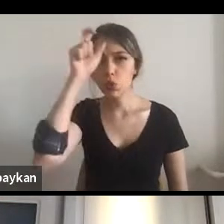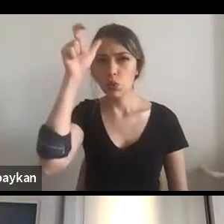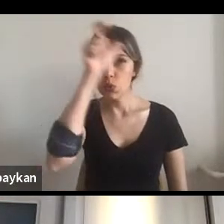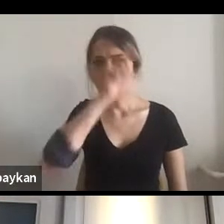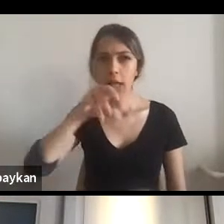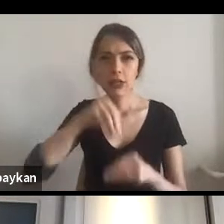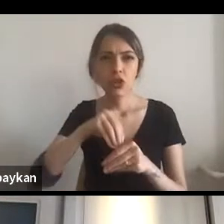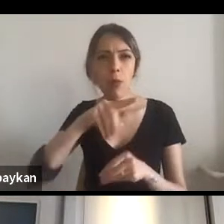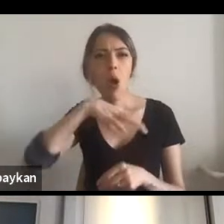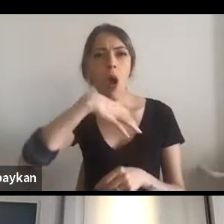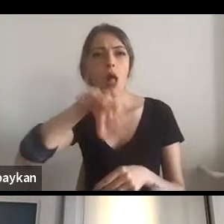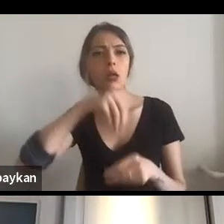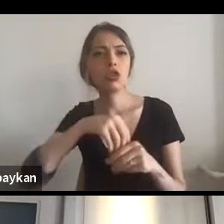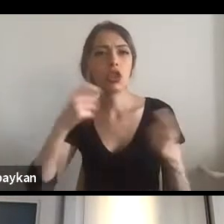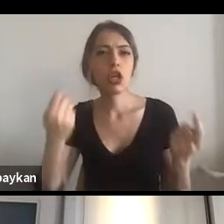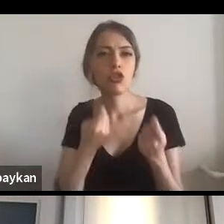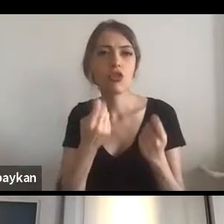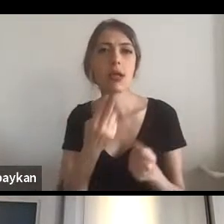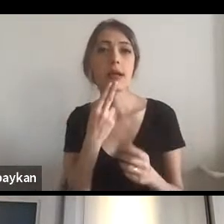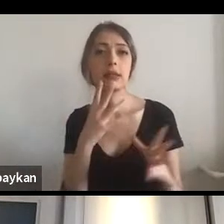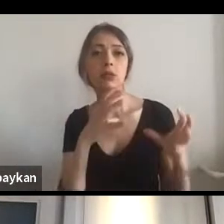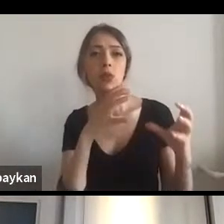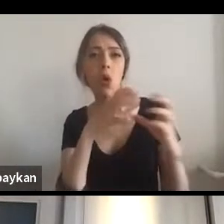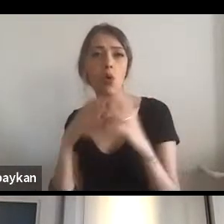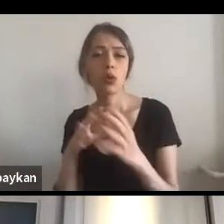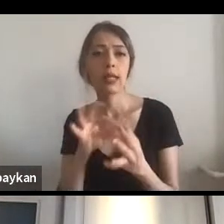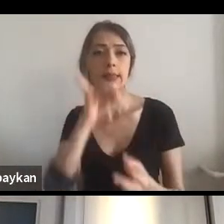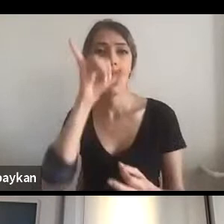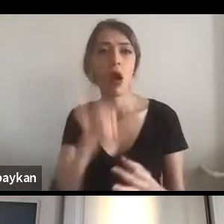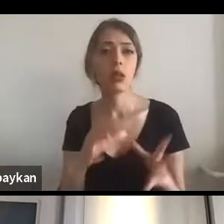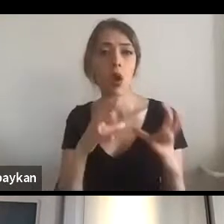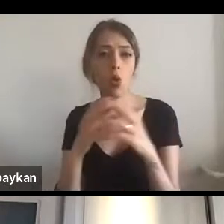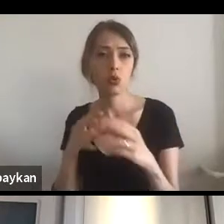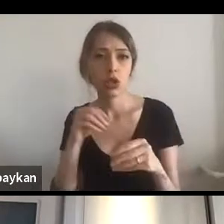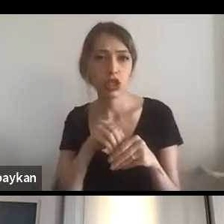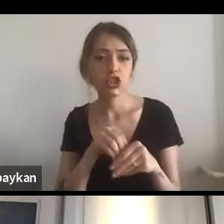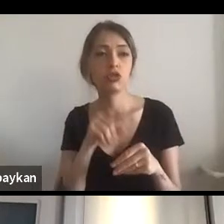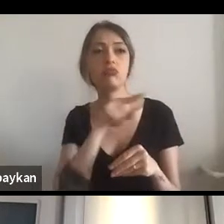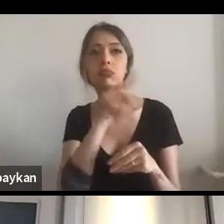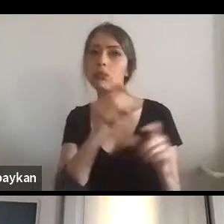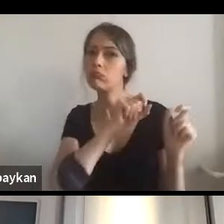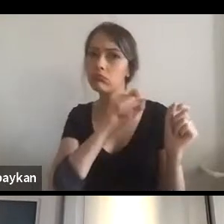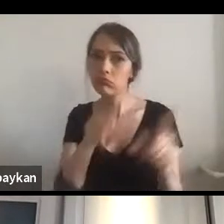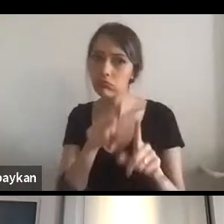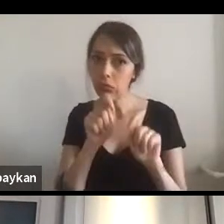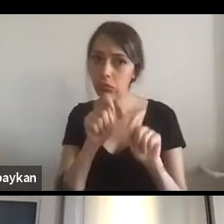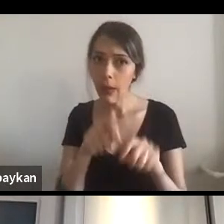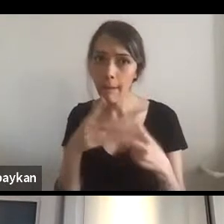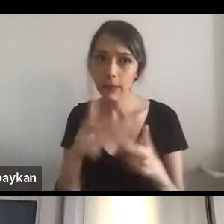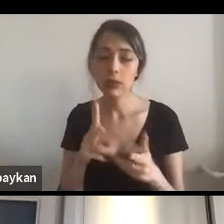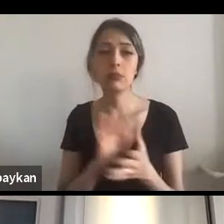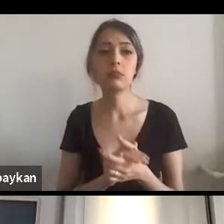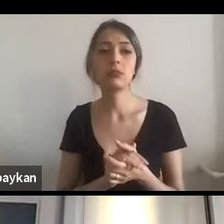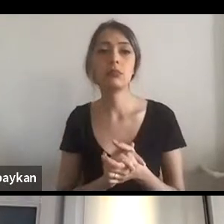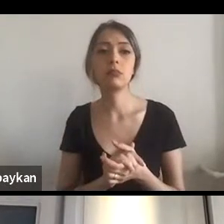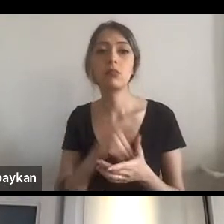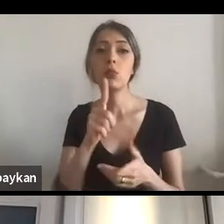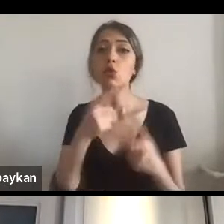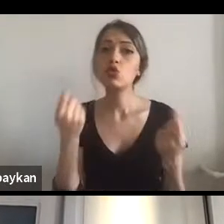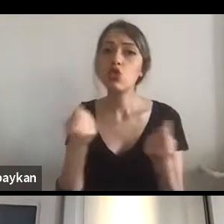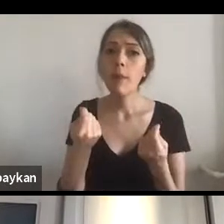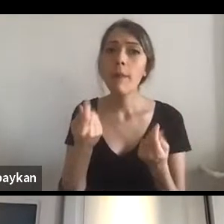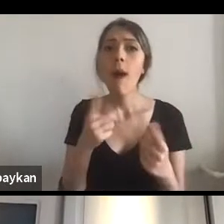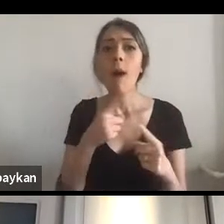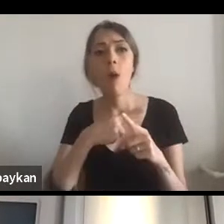alanda çalışan kadın örgütleriyle, insan hakları örgütleriyle paylaşırsanız hem o çalışmadan faydalanma imkanı olabilir, hem